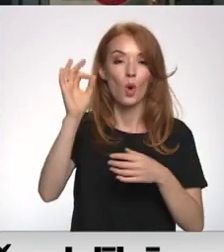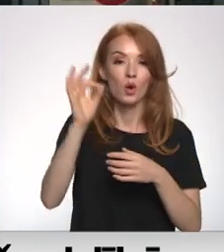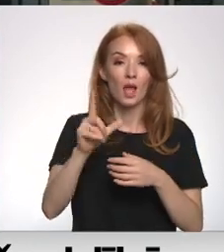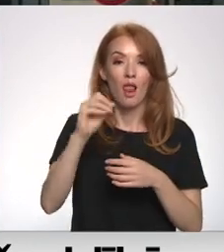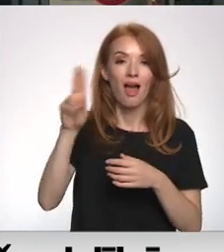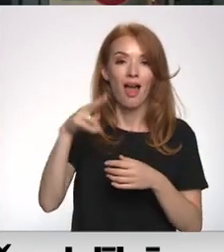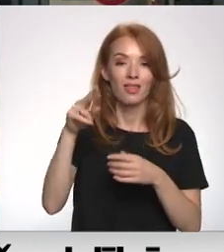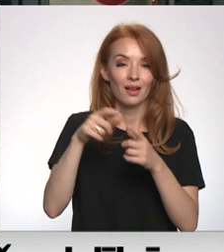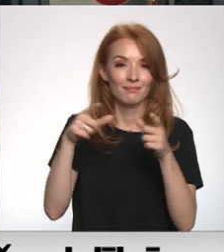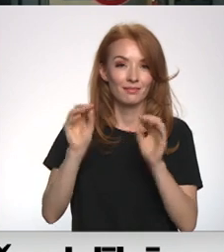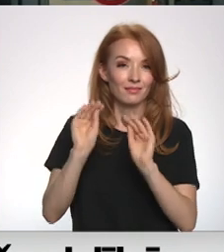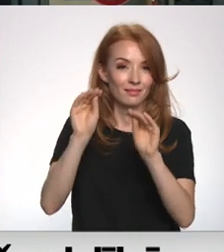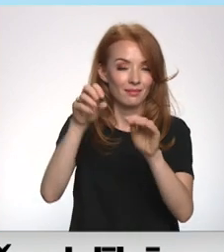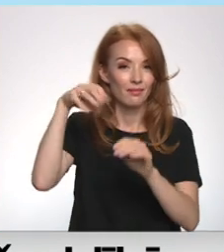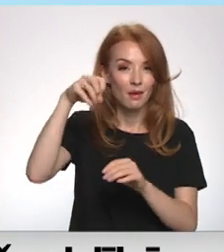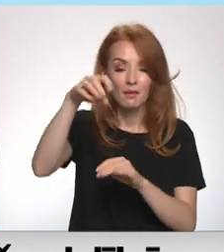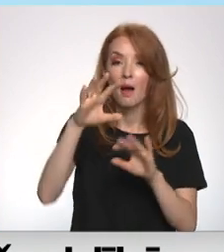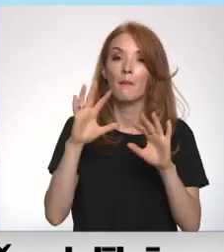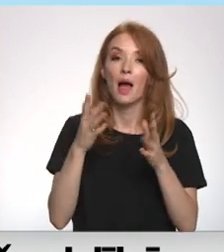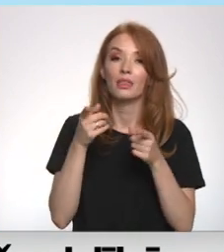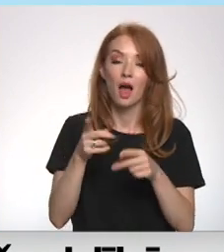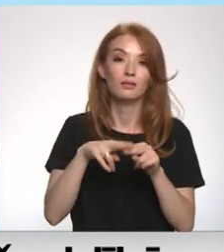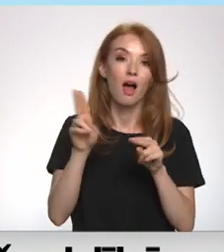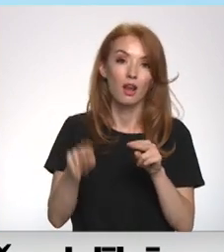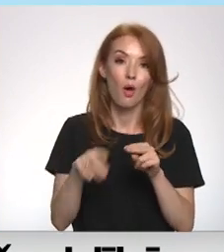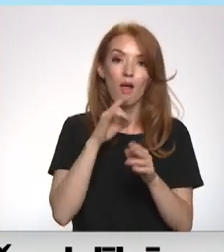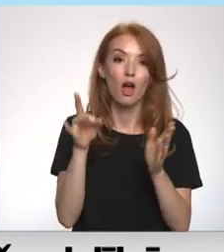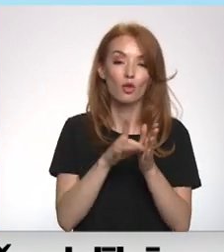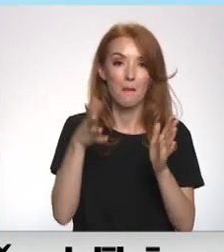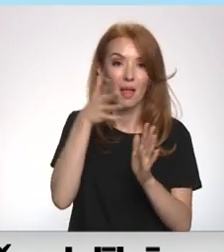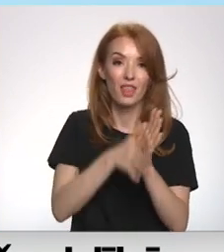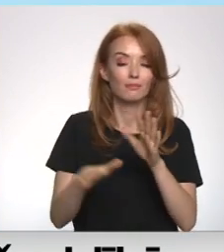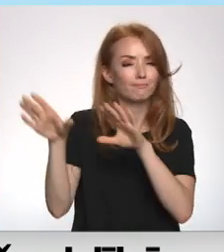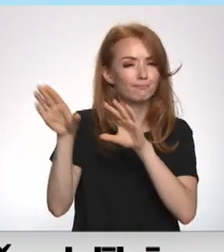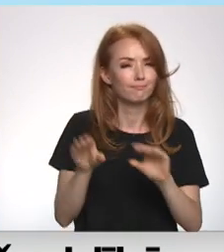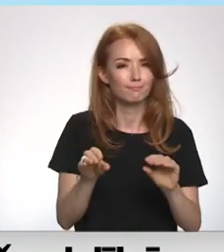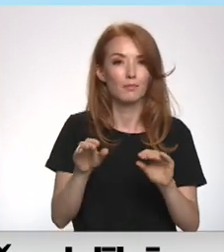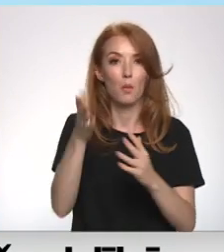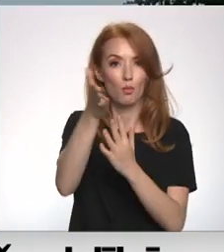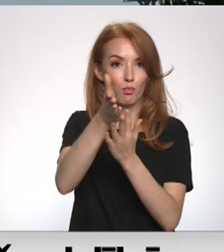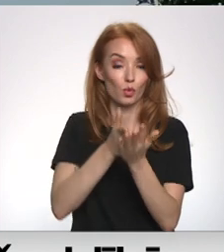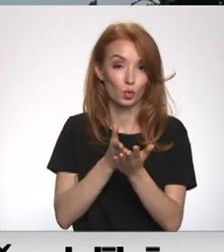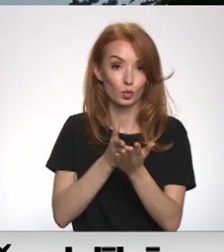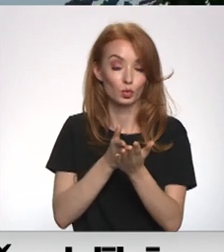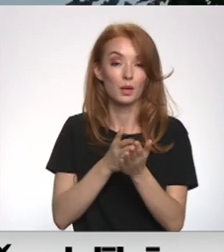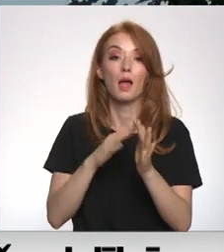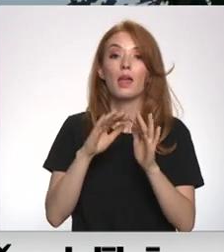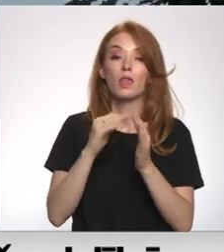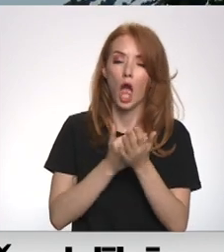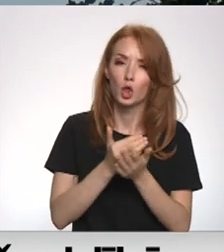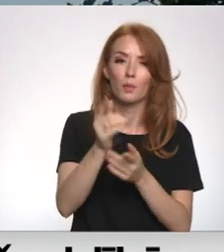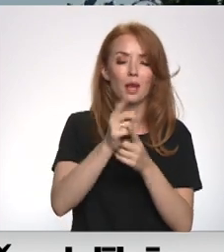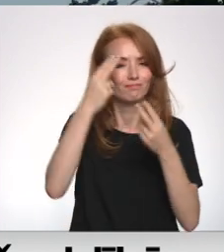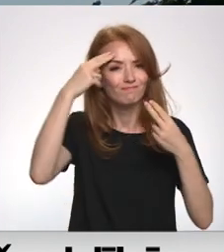LED energoefektīvais ielu apgaismojums. Tas ļauj elektroenerģijas patēriņu samazināt vairāk nekā uz pusi. Jāturpina modernizēt